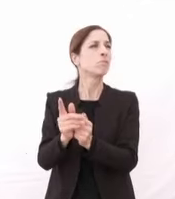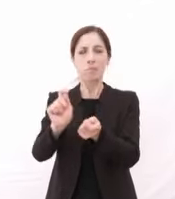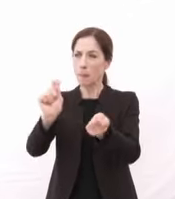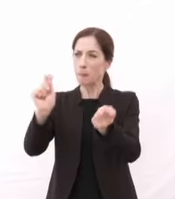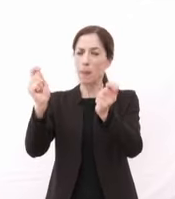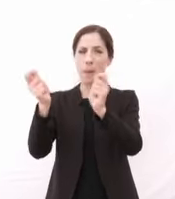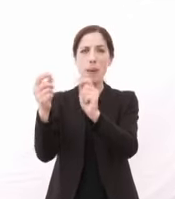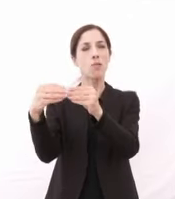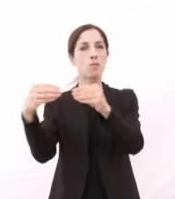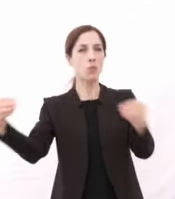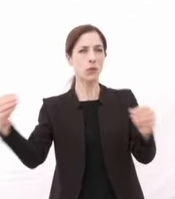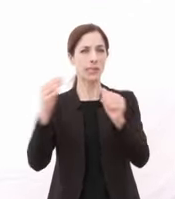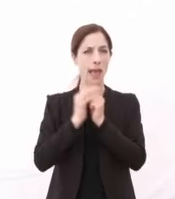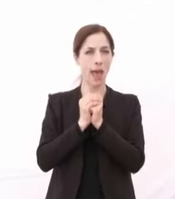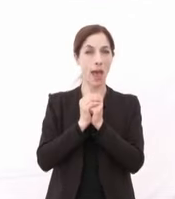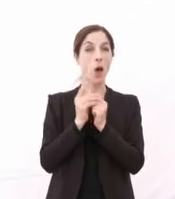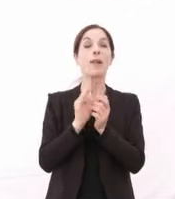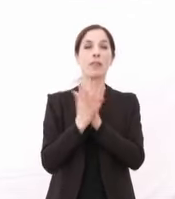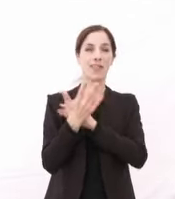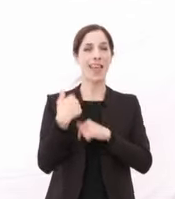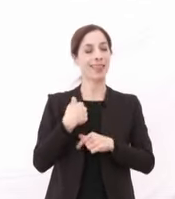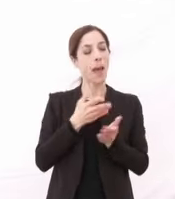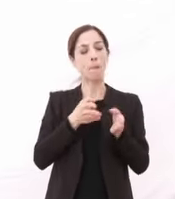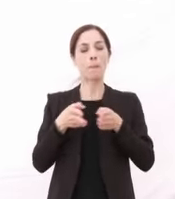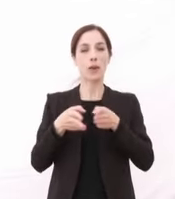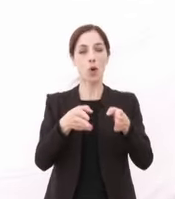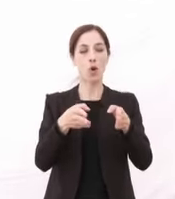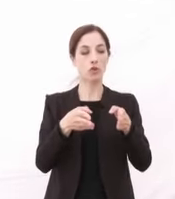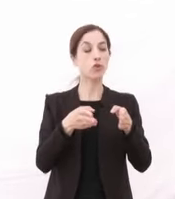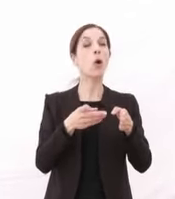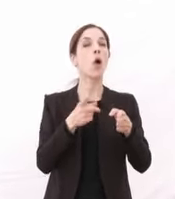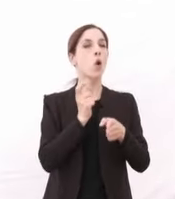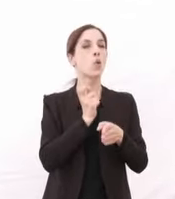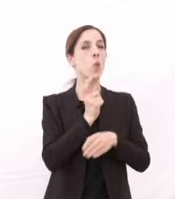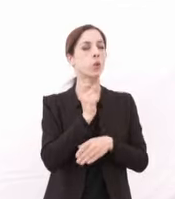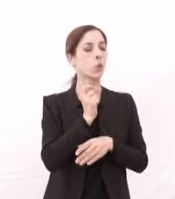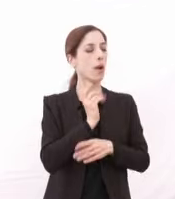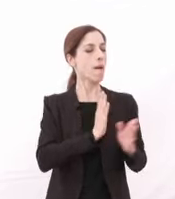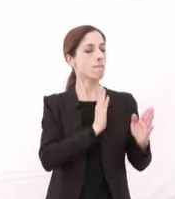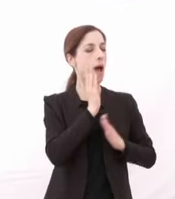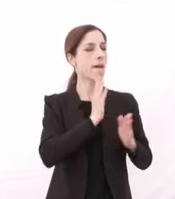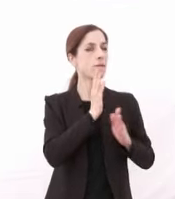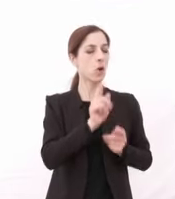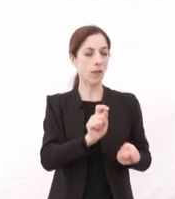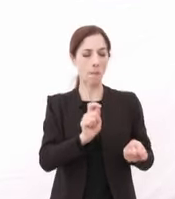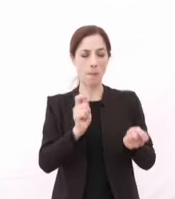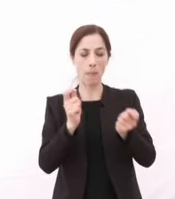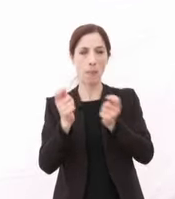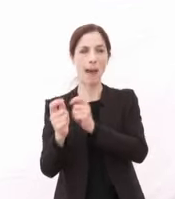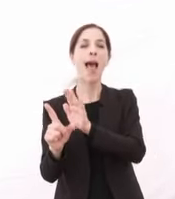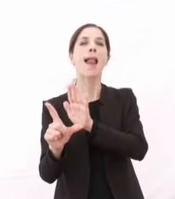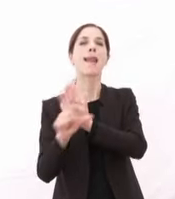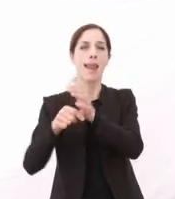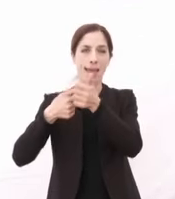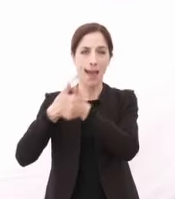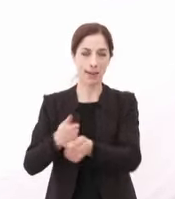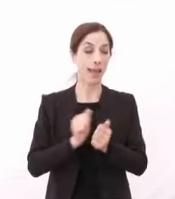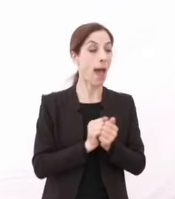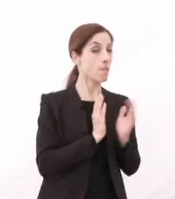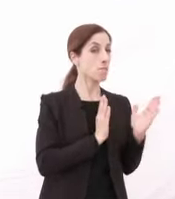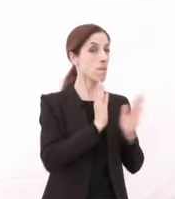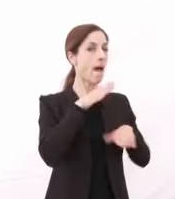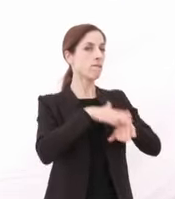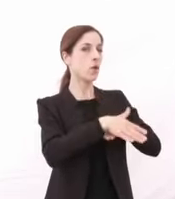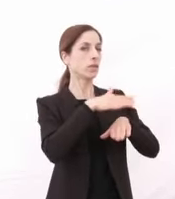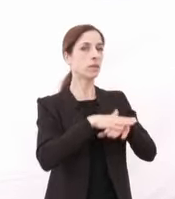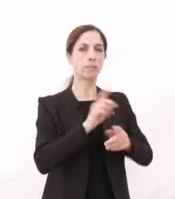percorso dalla cultura mafiosa alla cultura della legalità, dalla mafiosità alla civiltà.